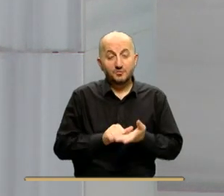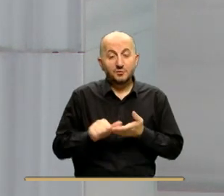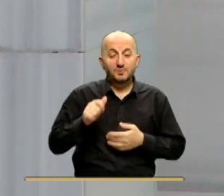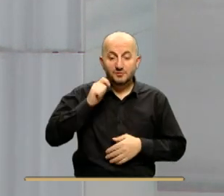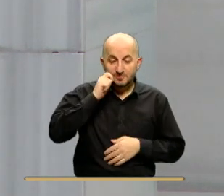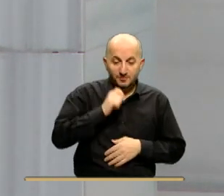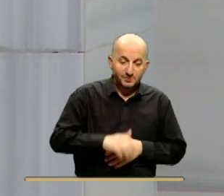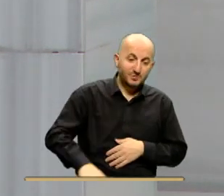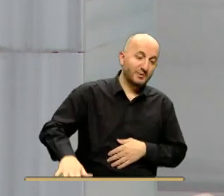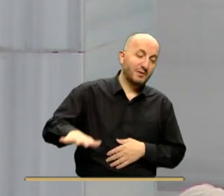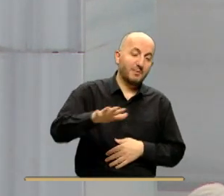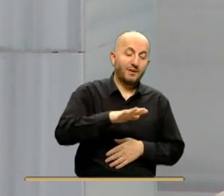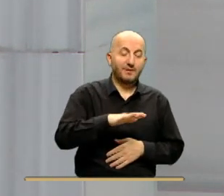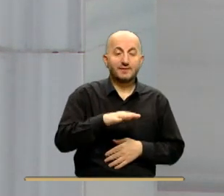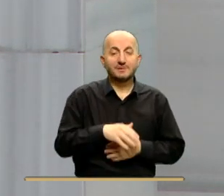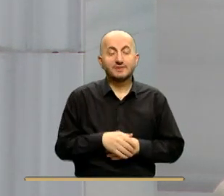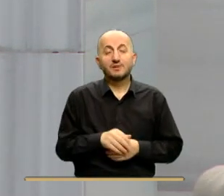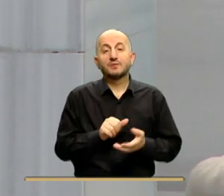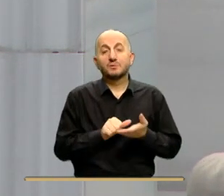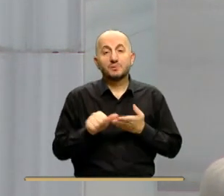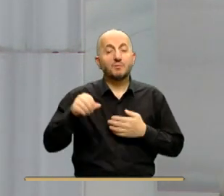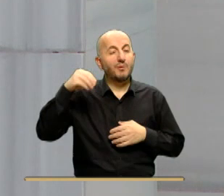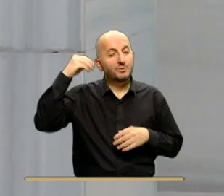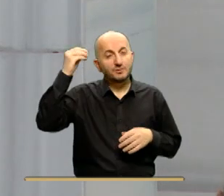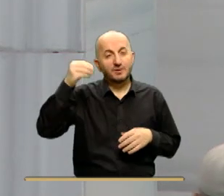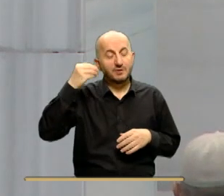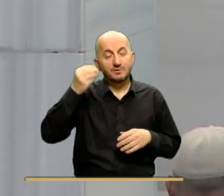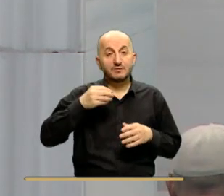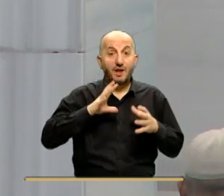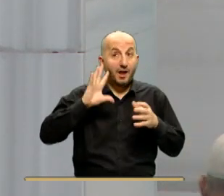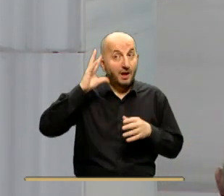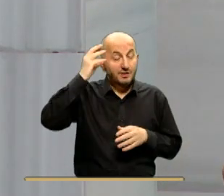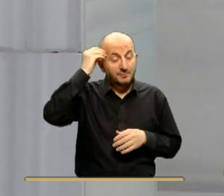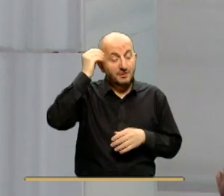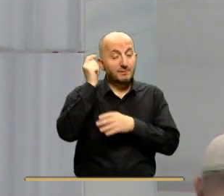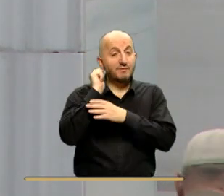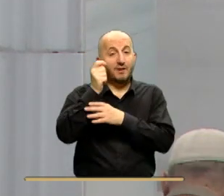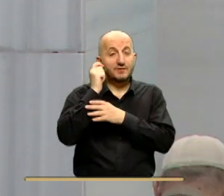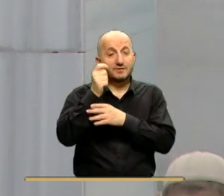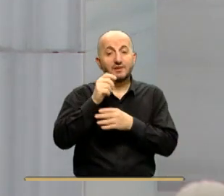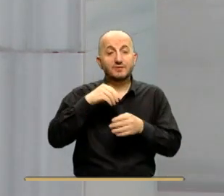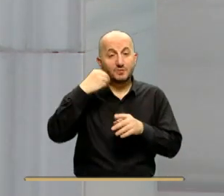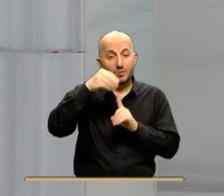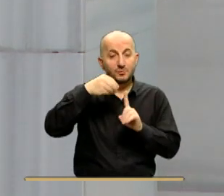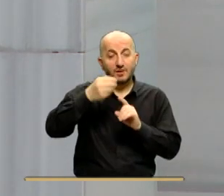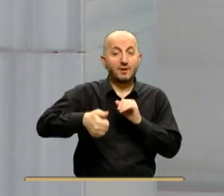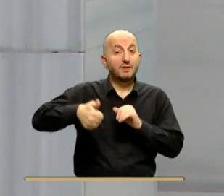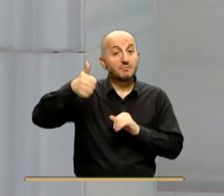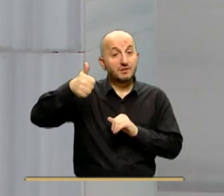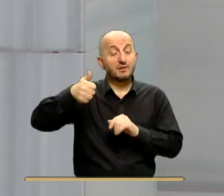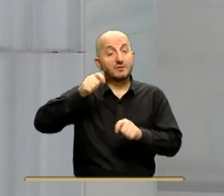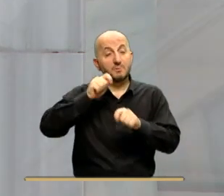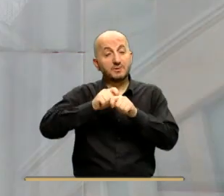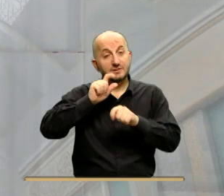Müslümanların, özellikle de bütün hocaların, alimlerin, vaizlerin, müftülerin yapması